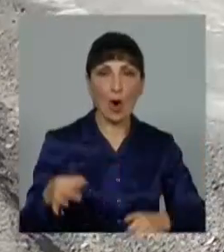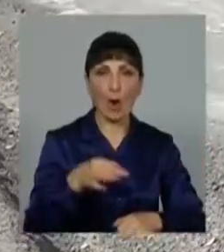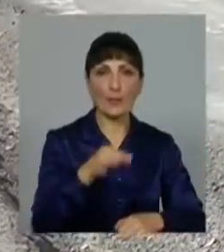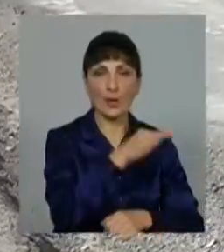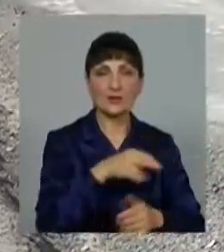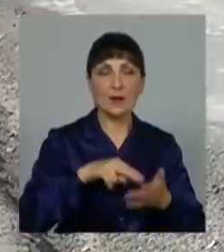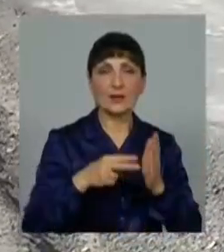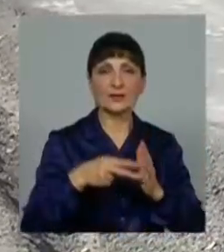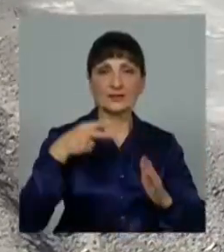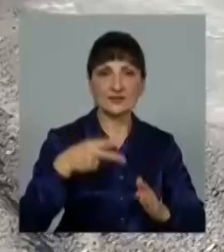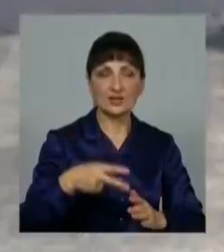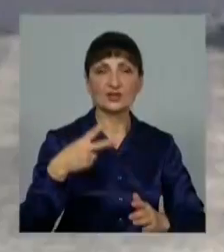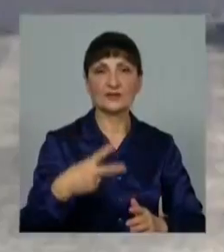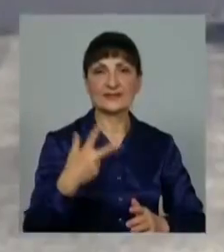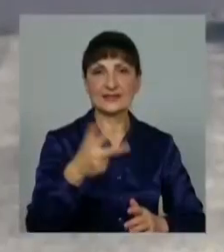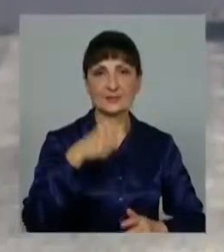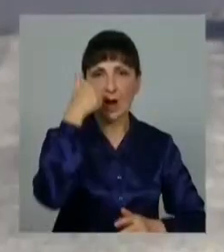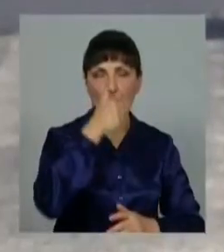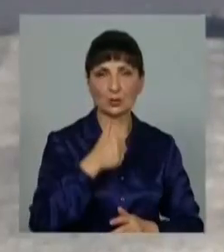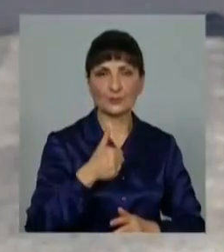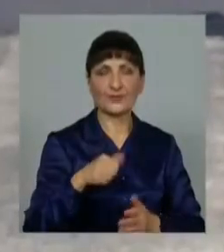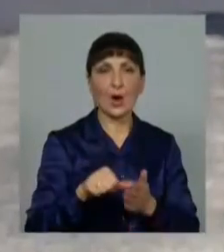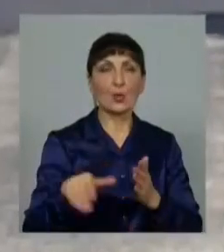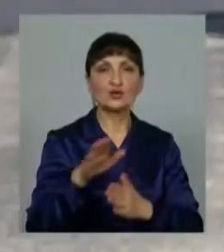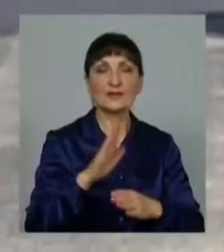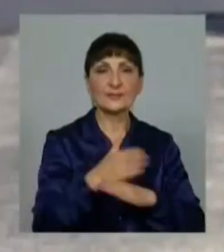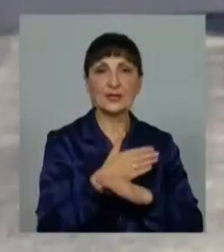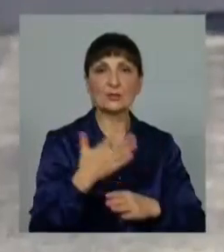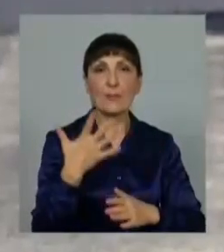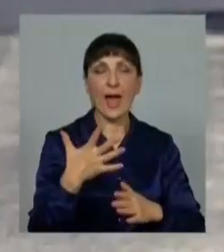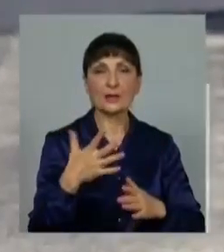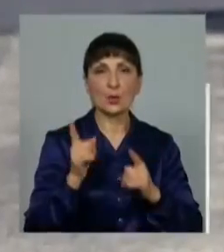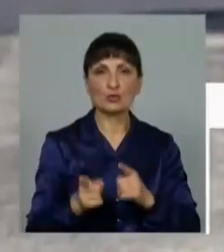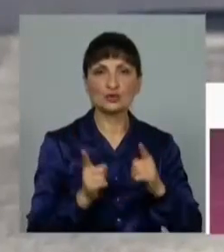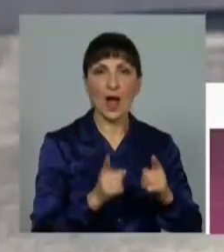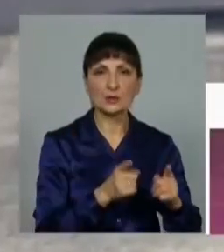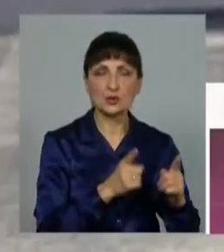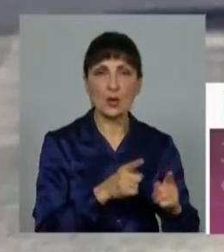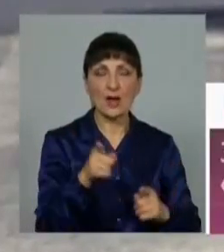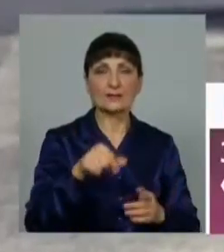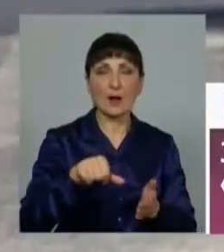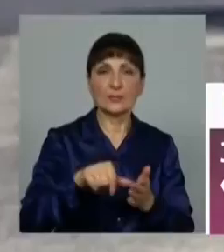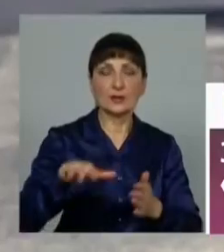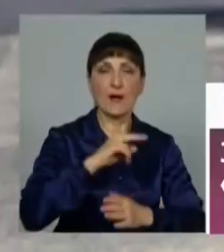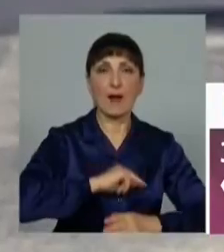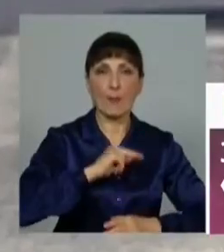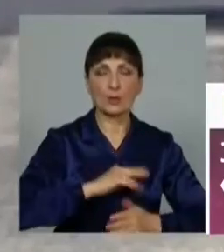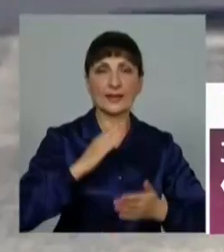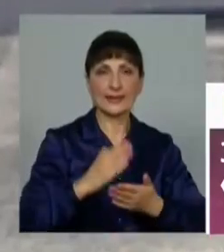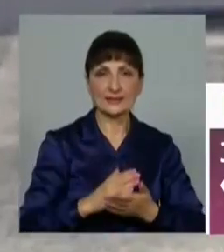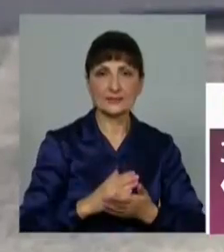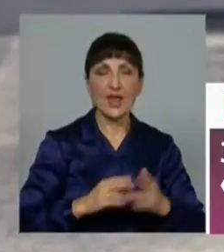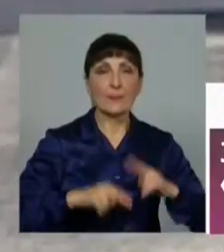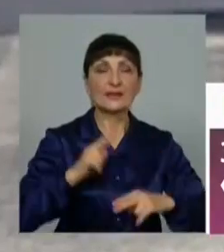планируют в 2023 году. Участок поделен на 5 участков. На 5 участках ведутся строительно-монтажные работы.